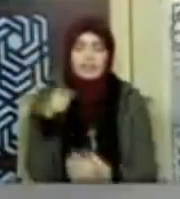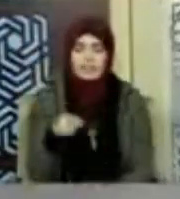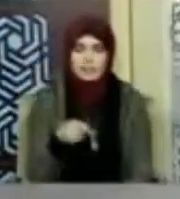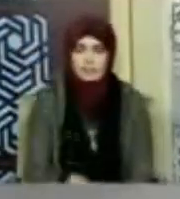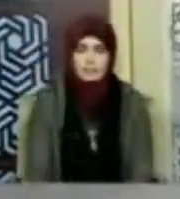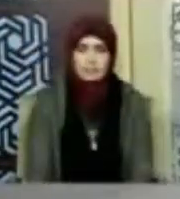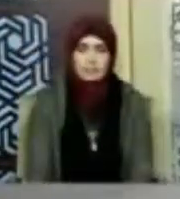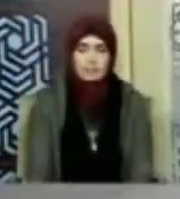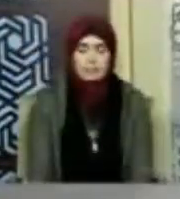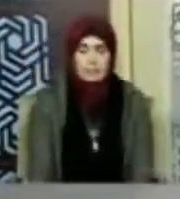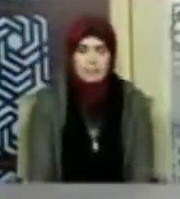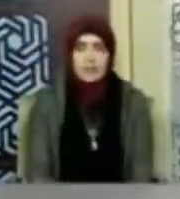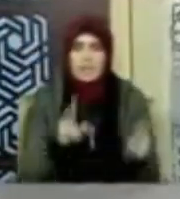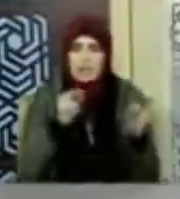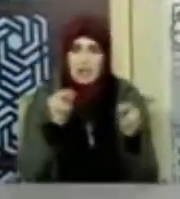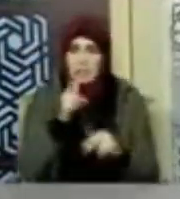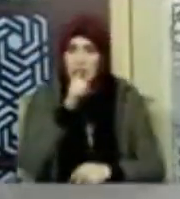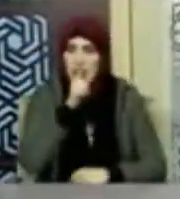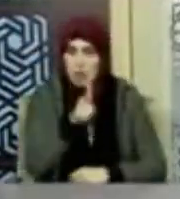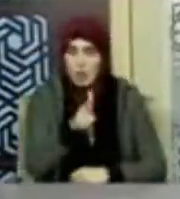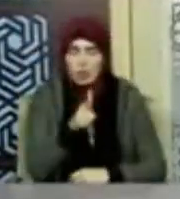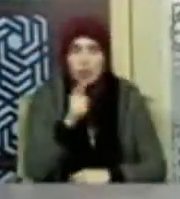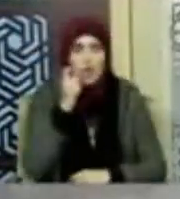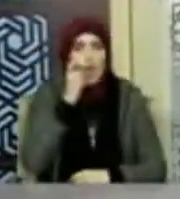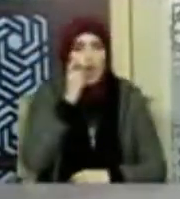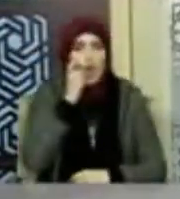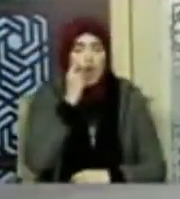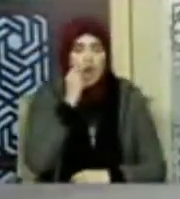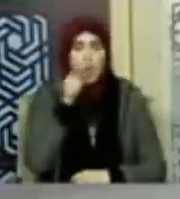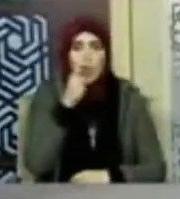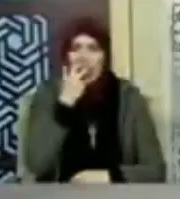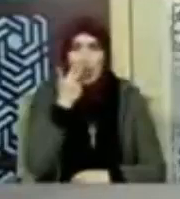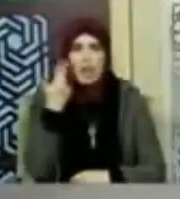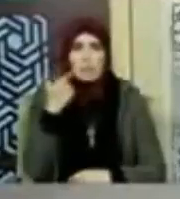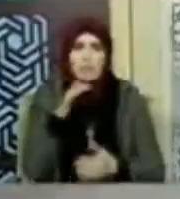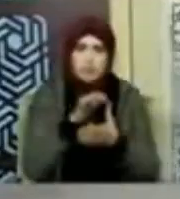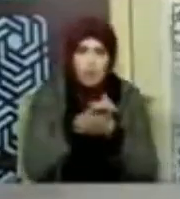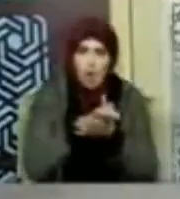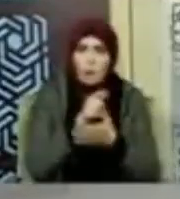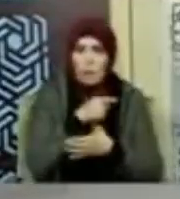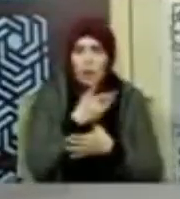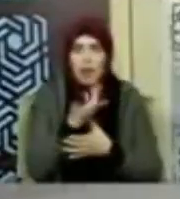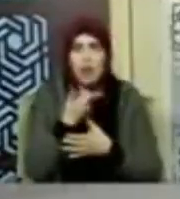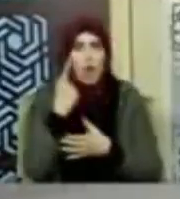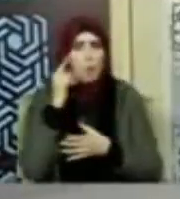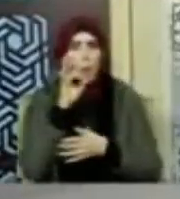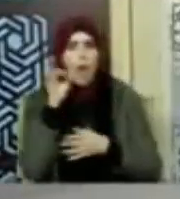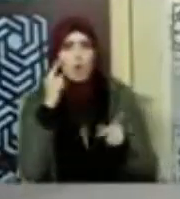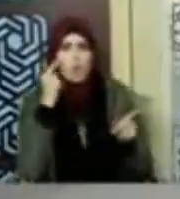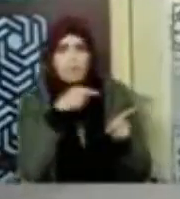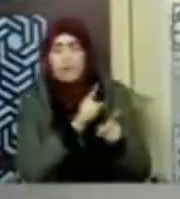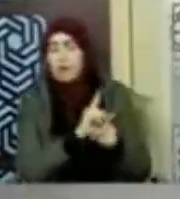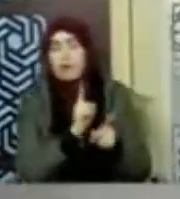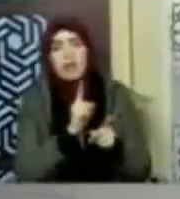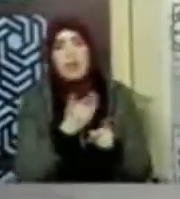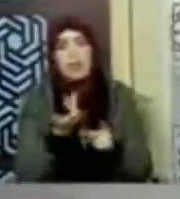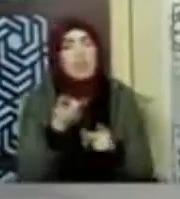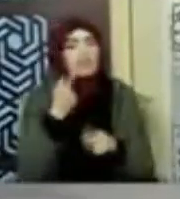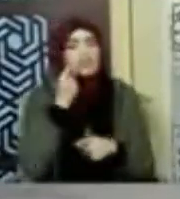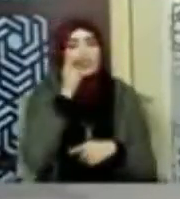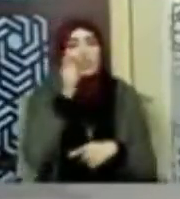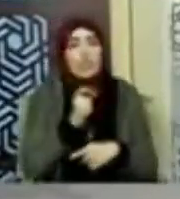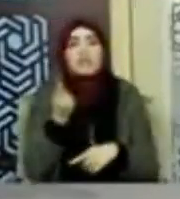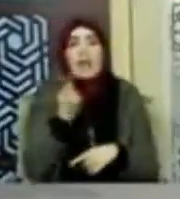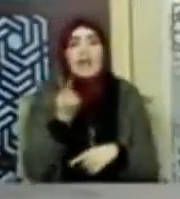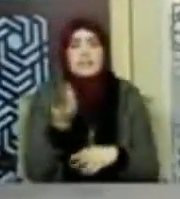ويبدو كما قلت أن الرجل لم يكن من وجهاء الصحابة ولا من كبارهم، إنما كان من عمتهم، من عمة